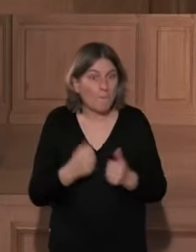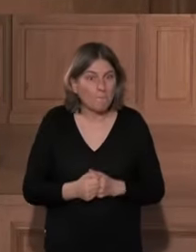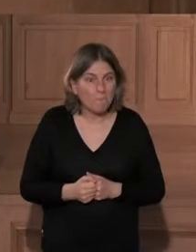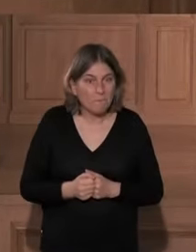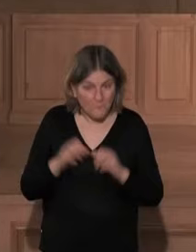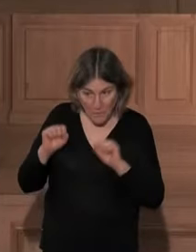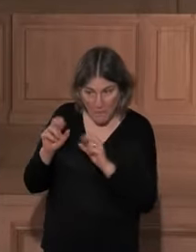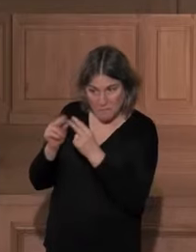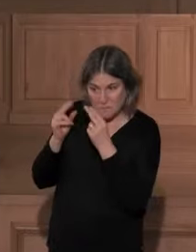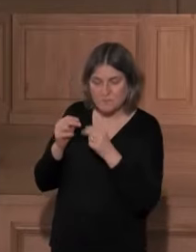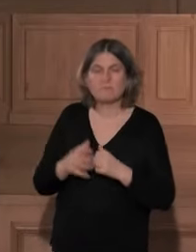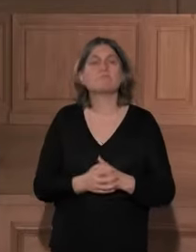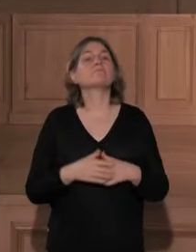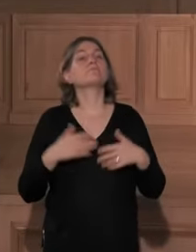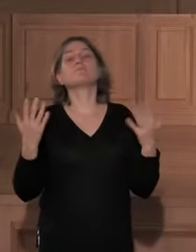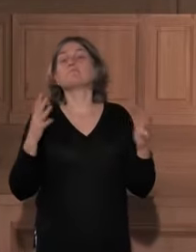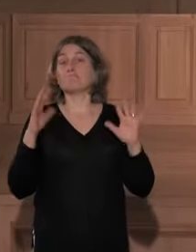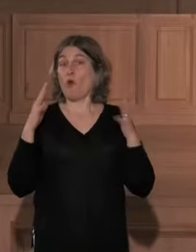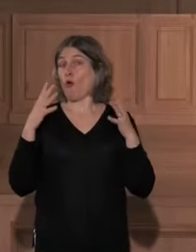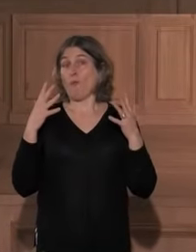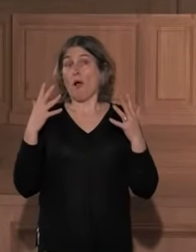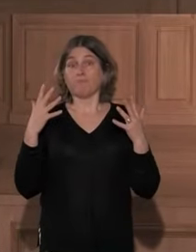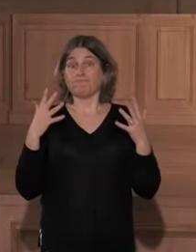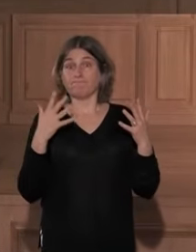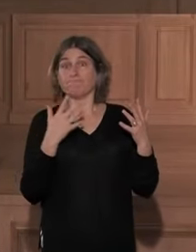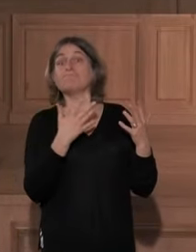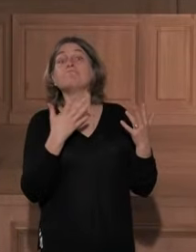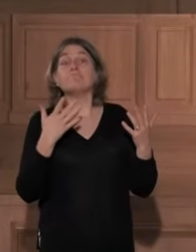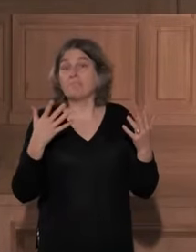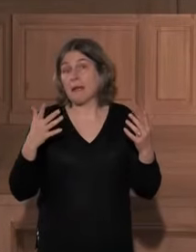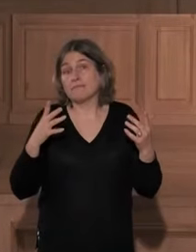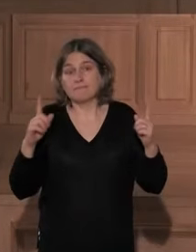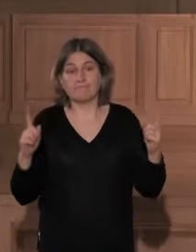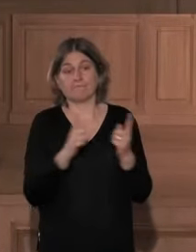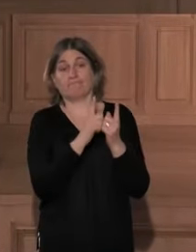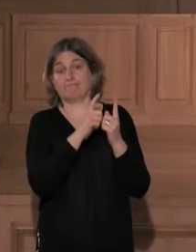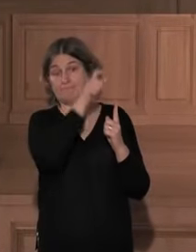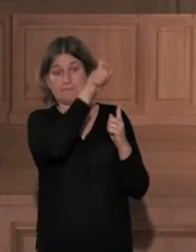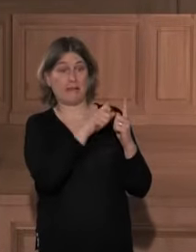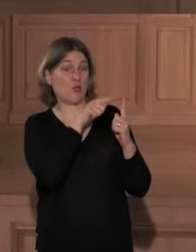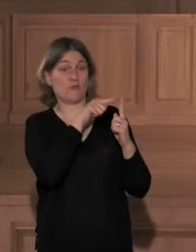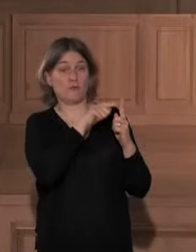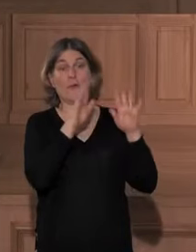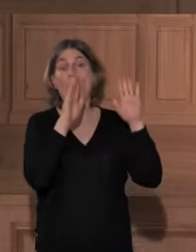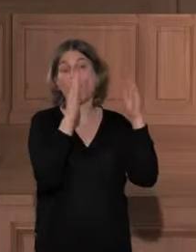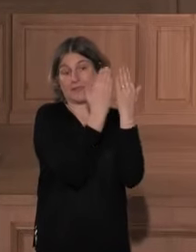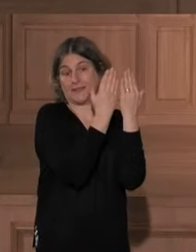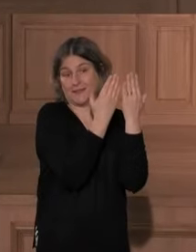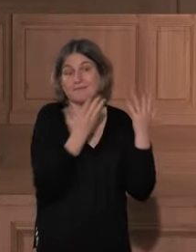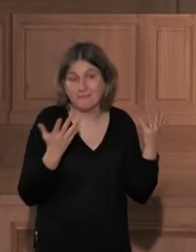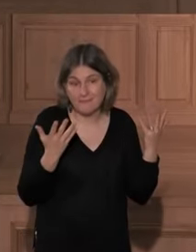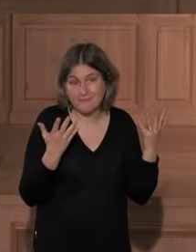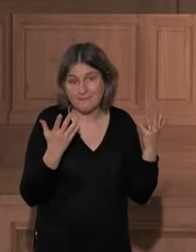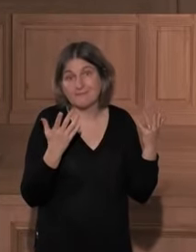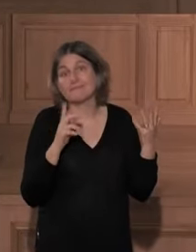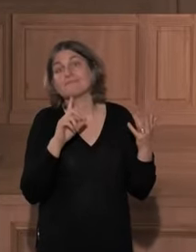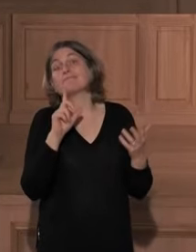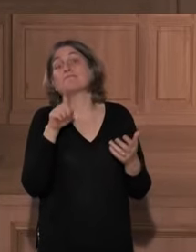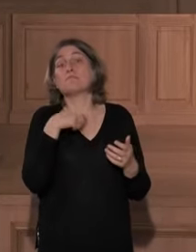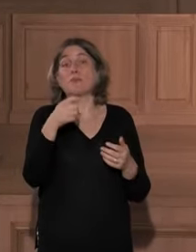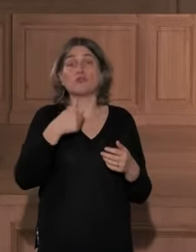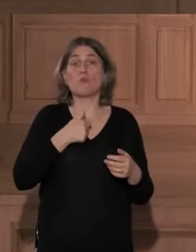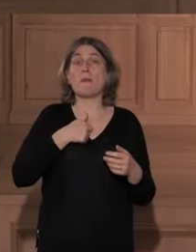soir? Alors, ce qui m'a emmené là, c'est tout simplement une rencontre avec un autiste. Évidemment, jusqu'à un certain